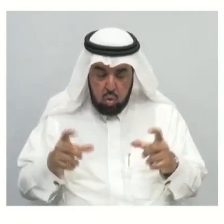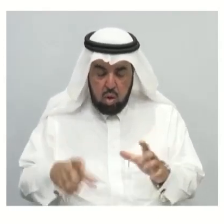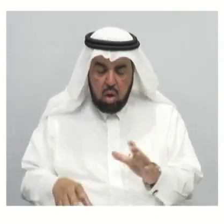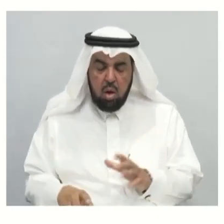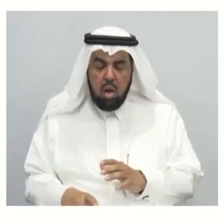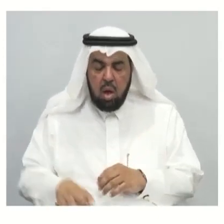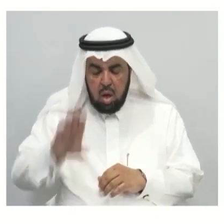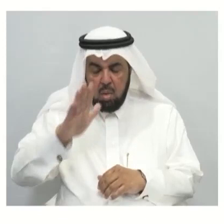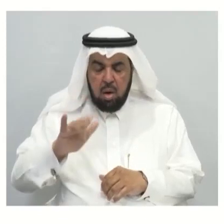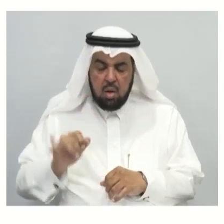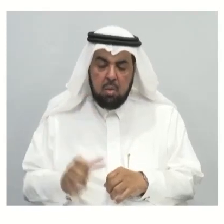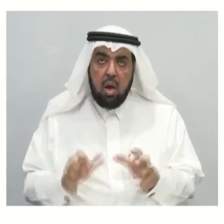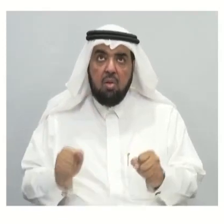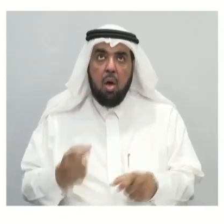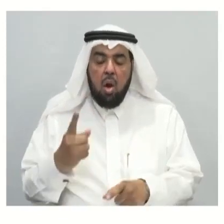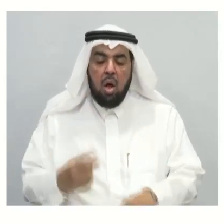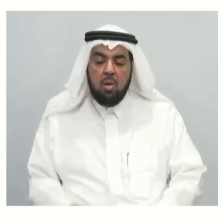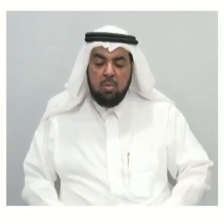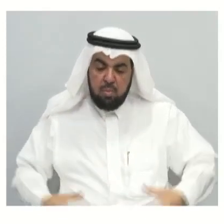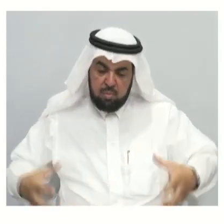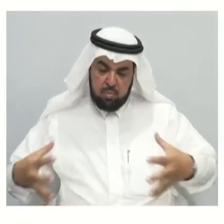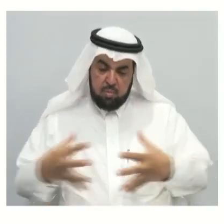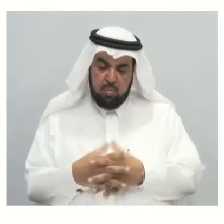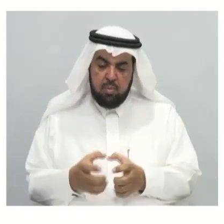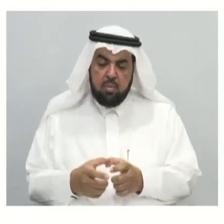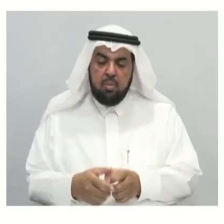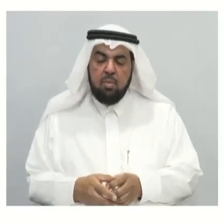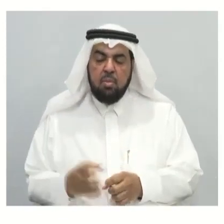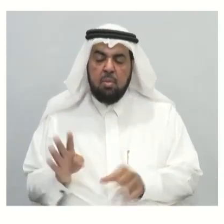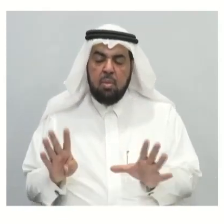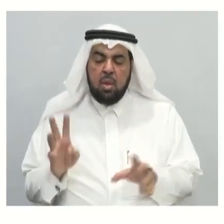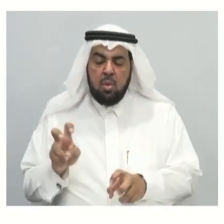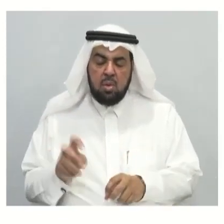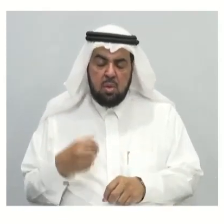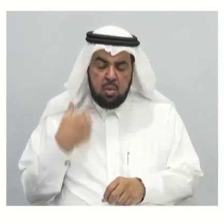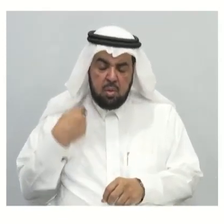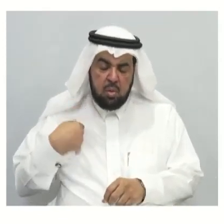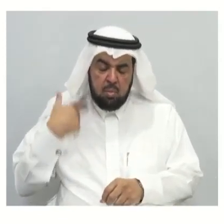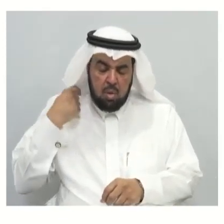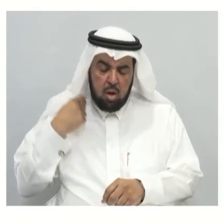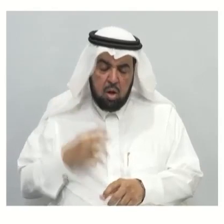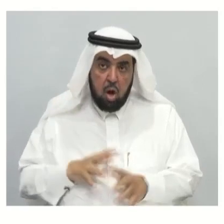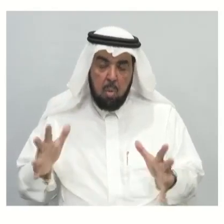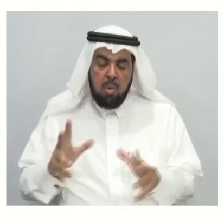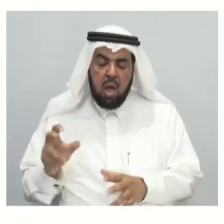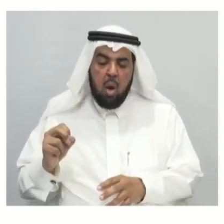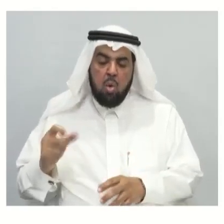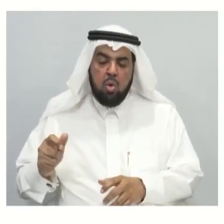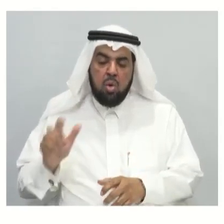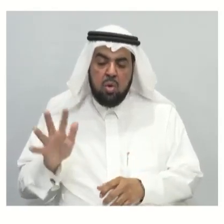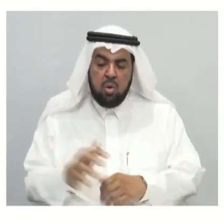العزيز حفظه الله في انعقاد القمه العربيه التاع والعش والتي اطلق عليها اسم قمه